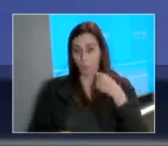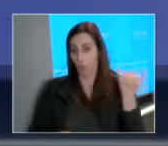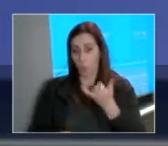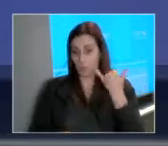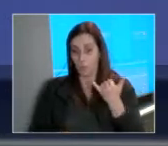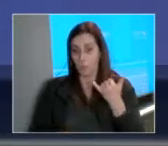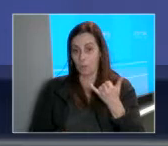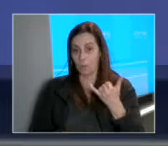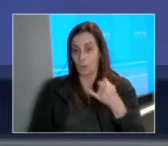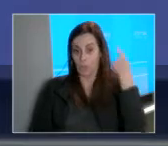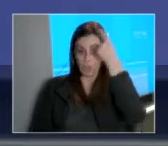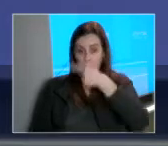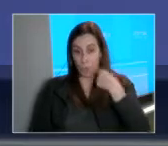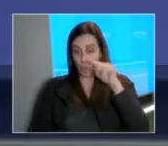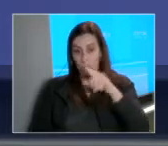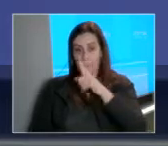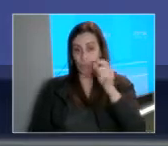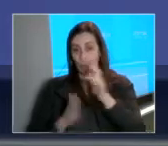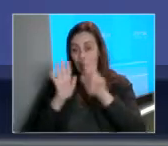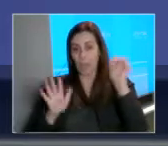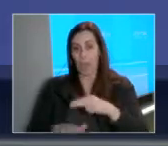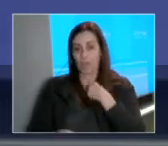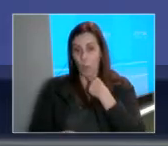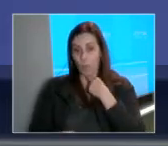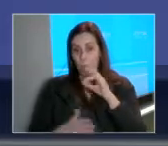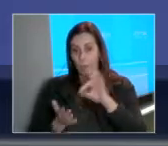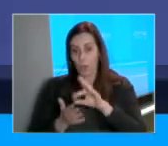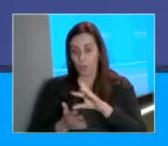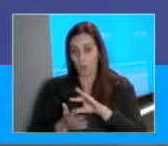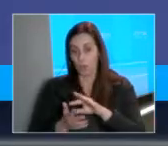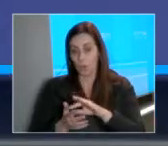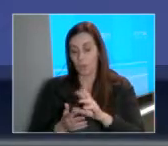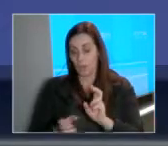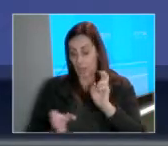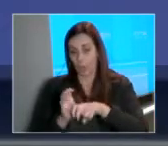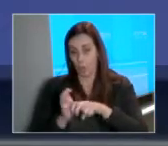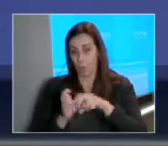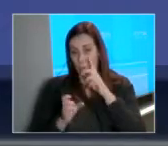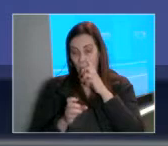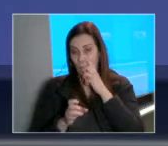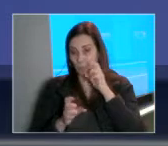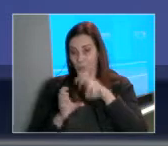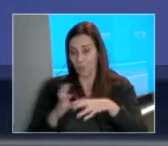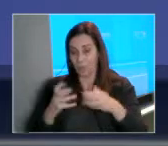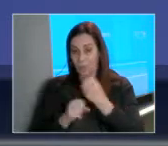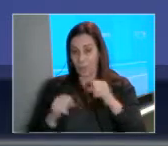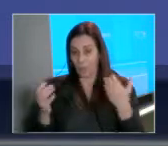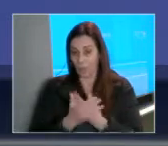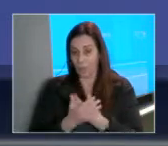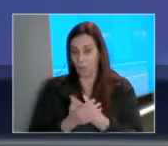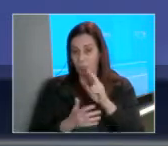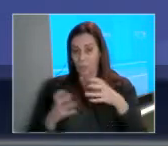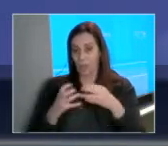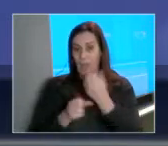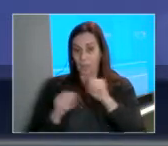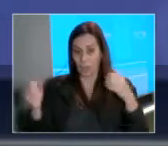הזמן, זה שיוצאי זהות שגם הגיעו ל-118,000 קולות, ברגע שהם יחברו, המפלגה הליברלית החדשה, יש